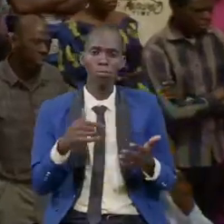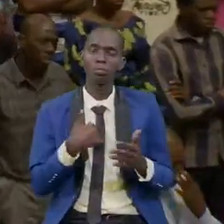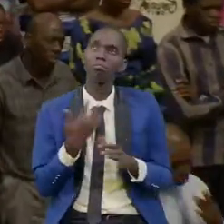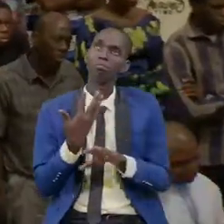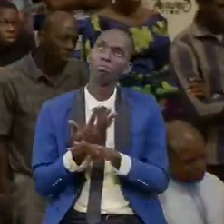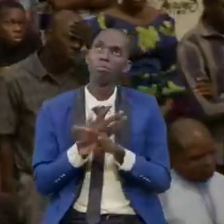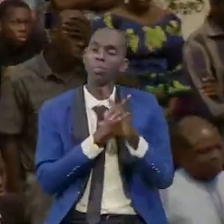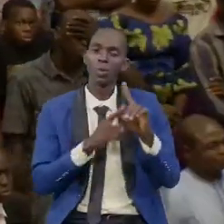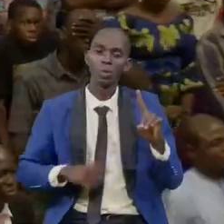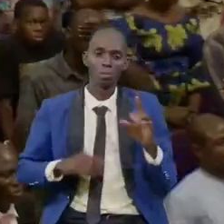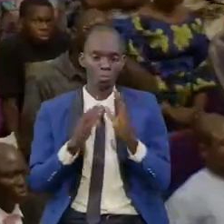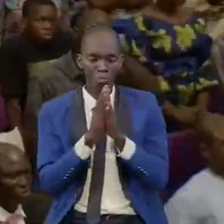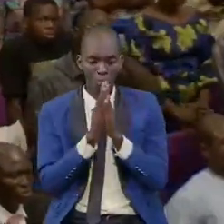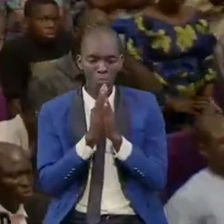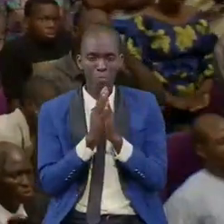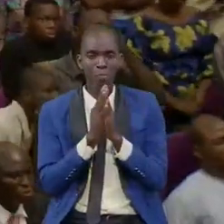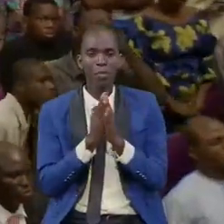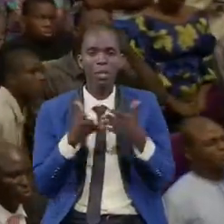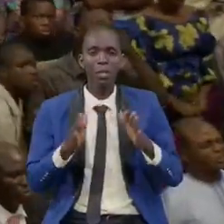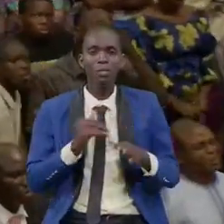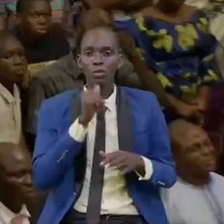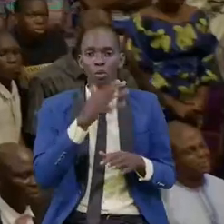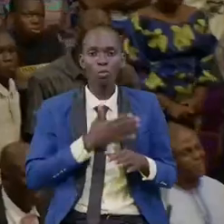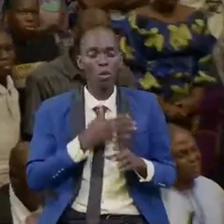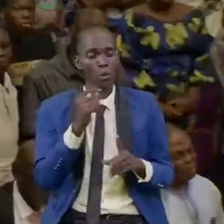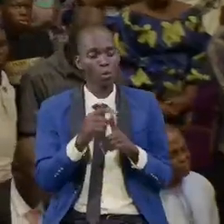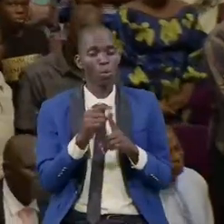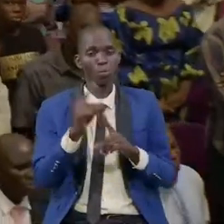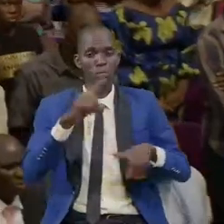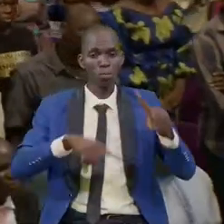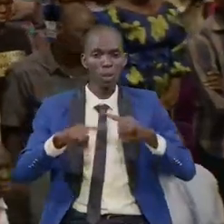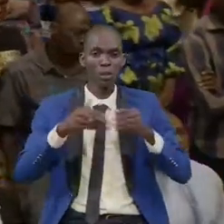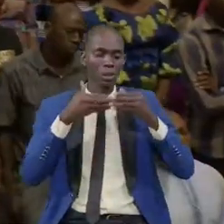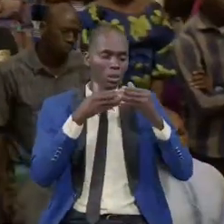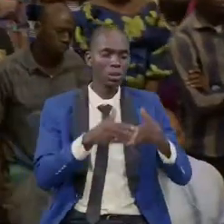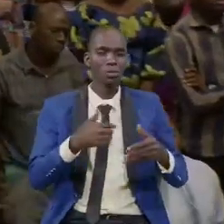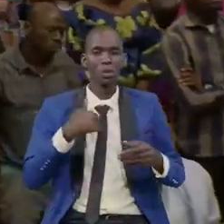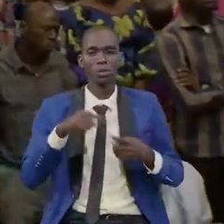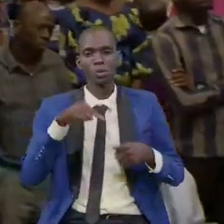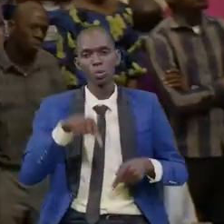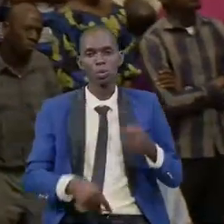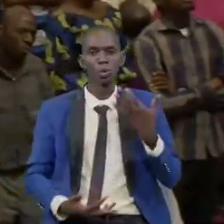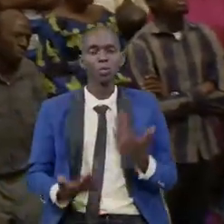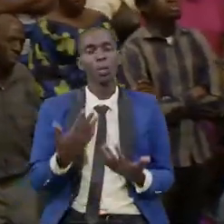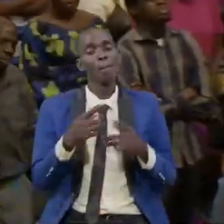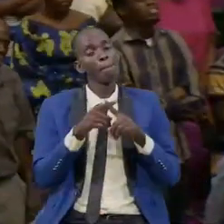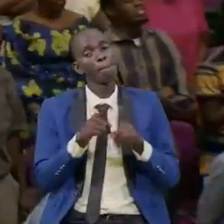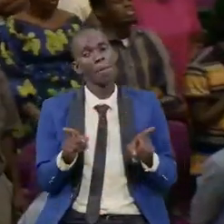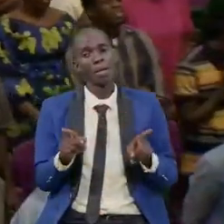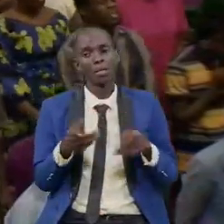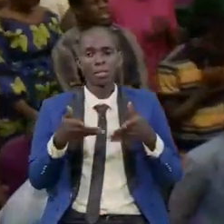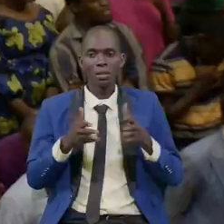Que mes paroles ne me détruisent pas. Que mes paroles ne m'envoient pas en enfer. Que le feu